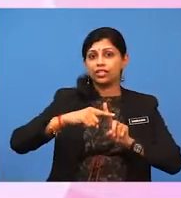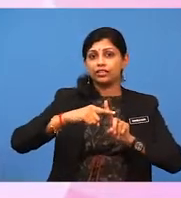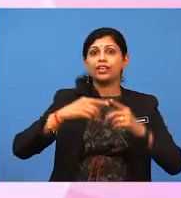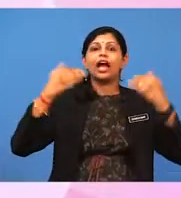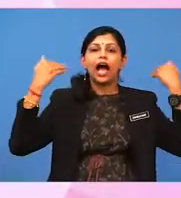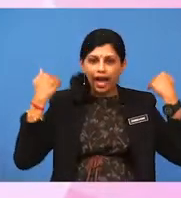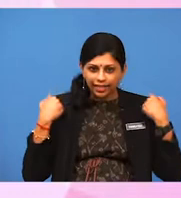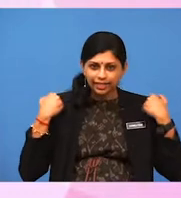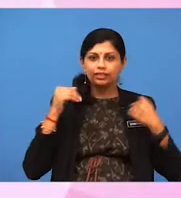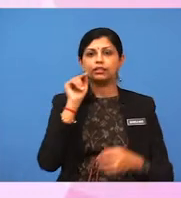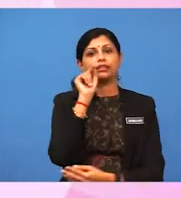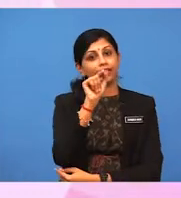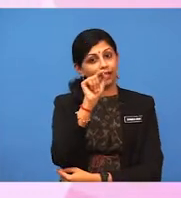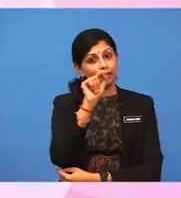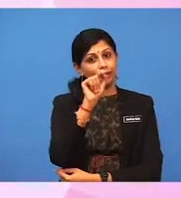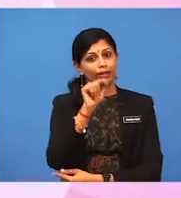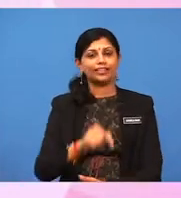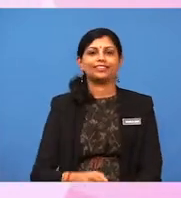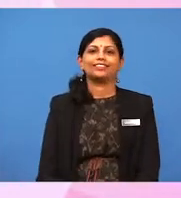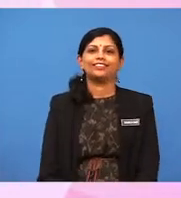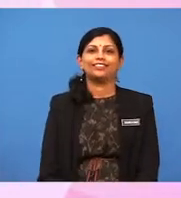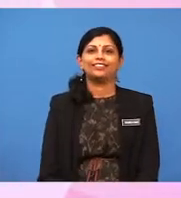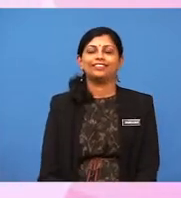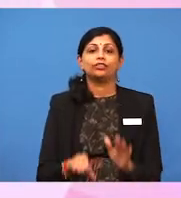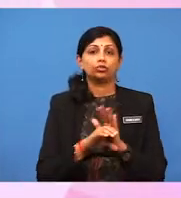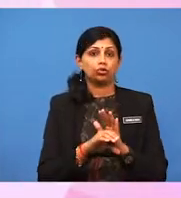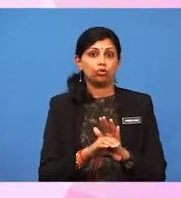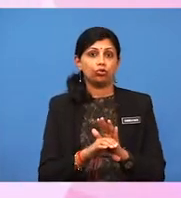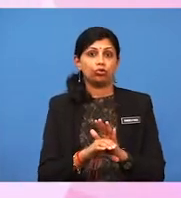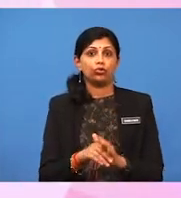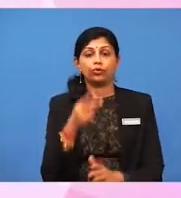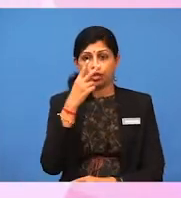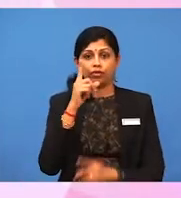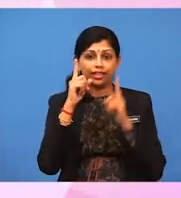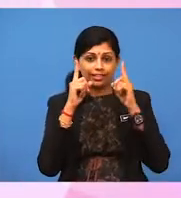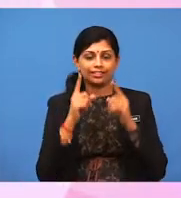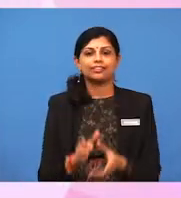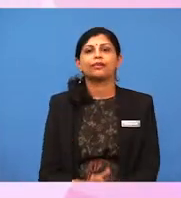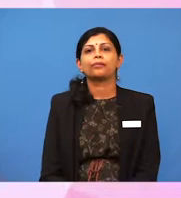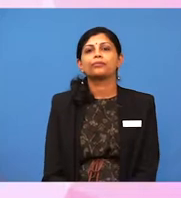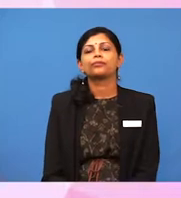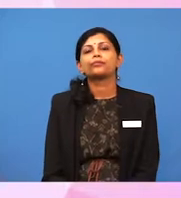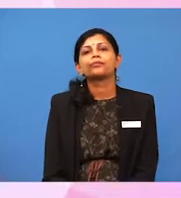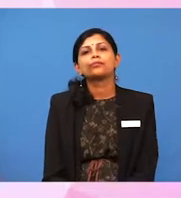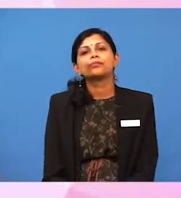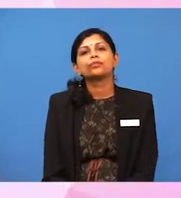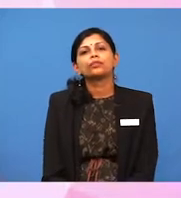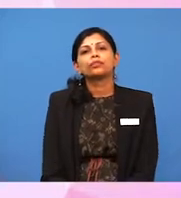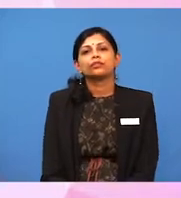positif yang mempunyai titik perpuluhan. Contoh pertama, double y sama dengan